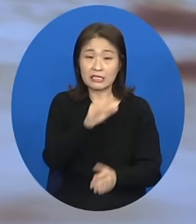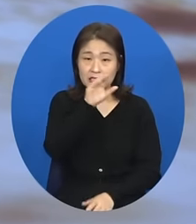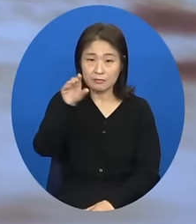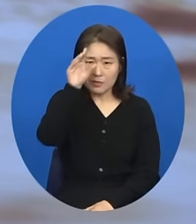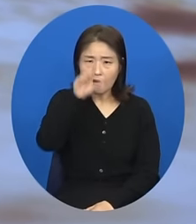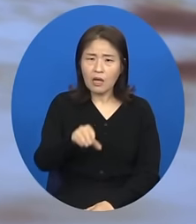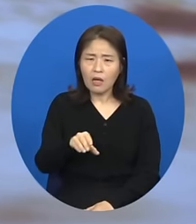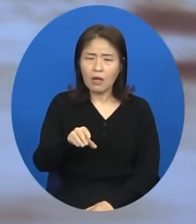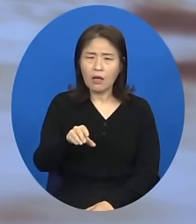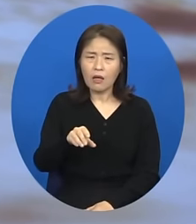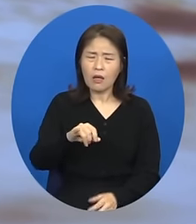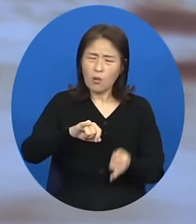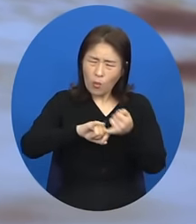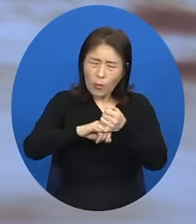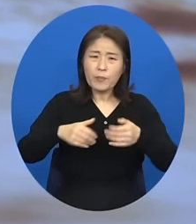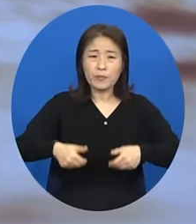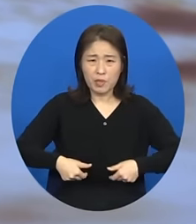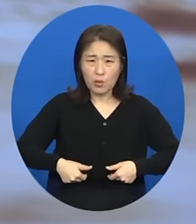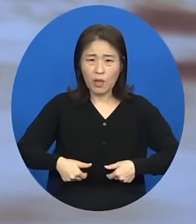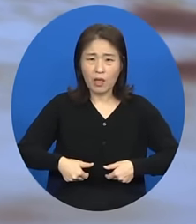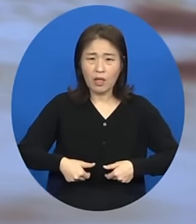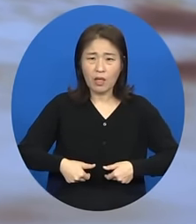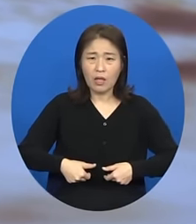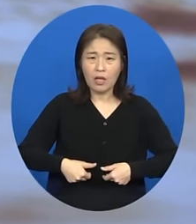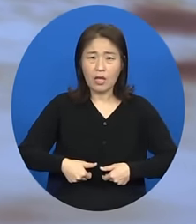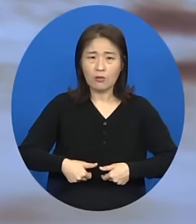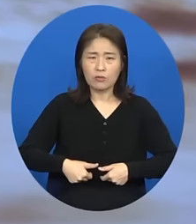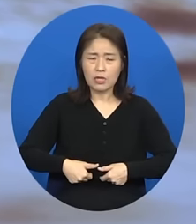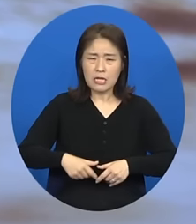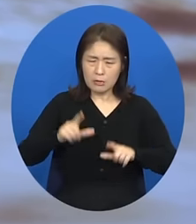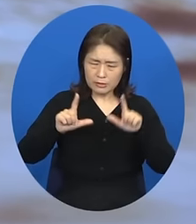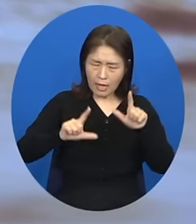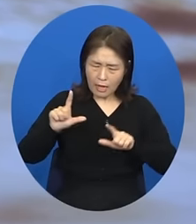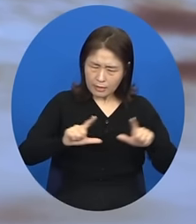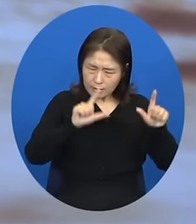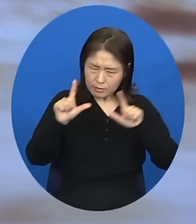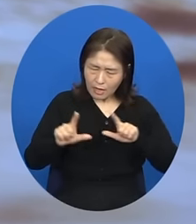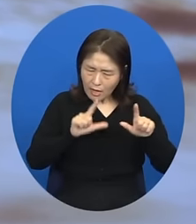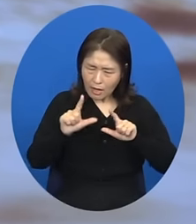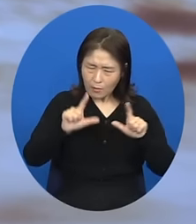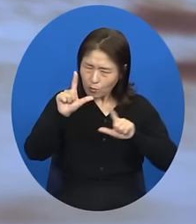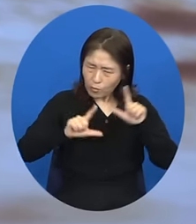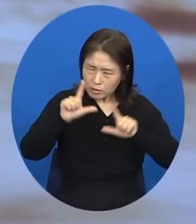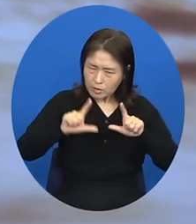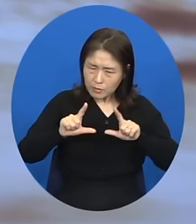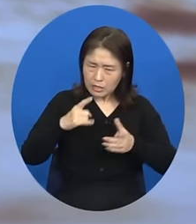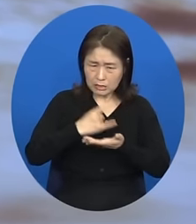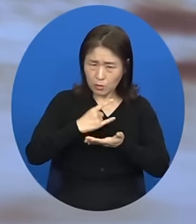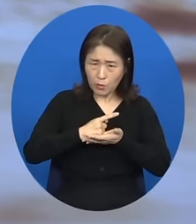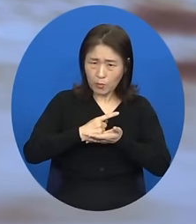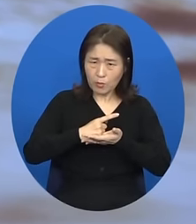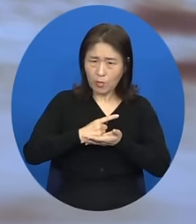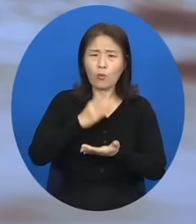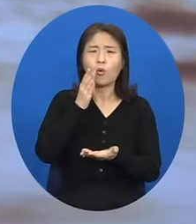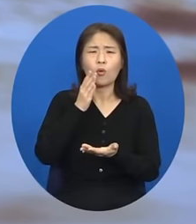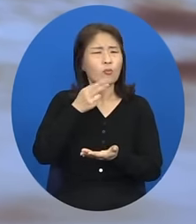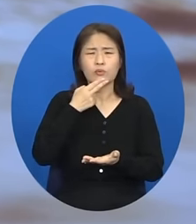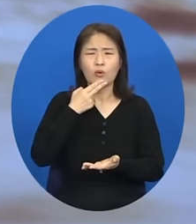사람이 될 수 없고 십자가 앞에만이 우리가 의롭게 될 수 있다라는 것을 오늘 본문에는 말씀해주고 있는